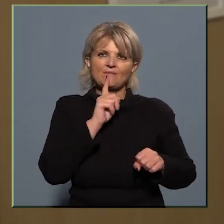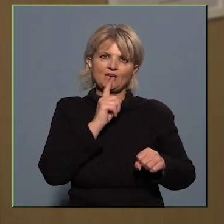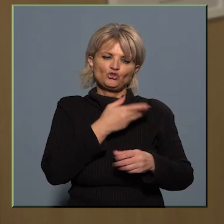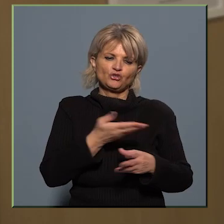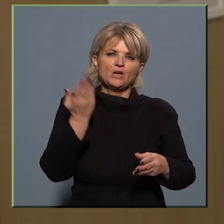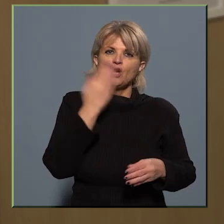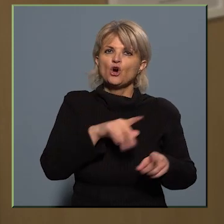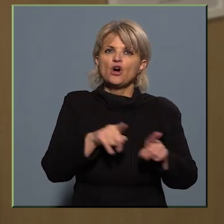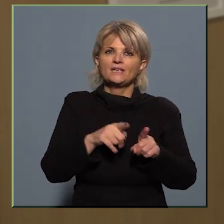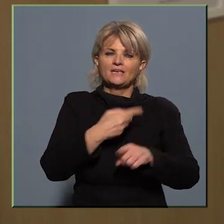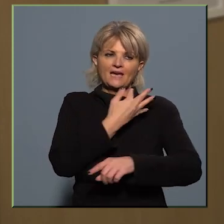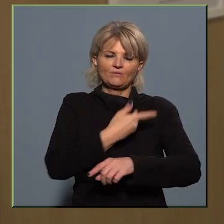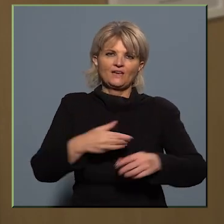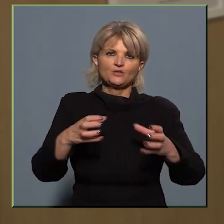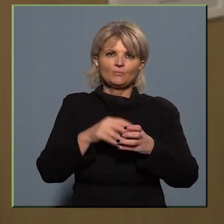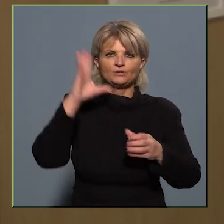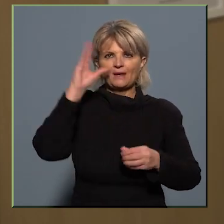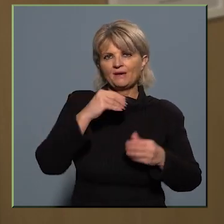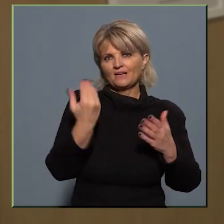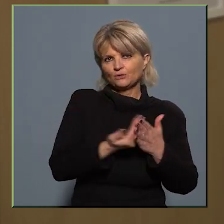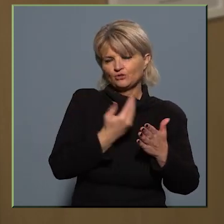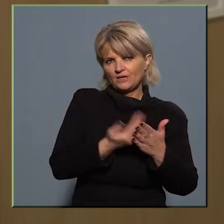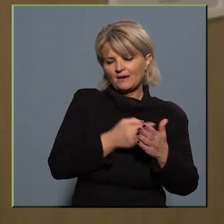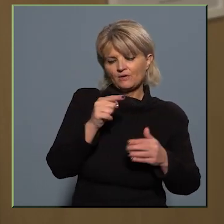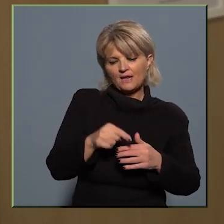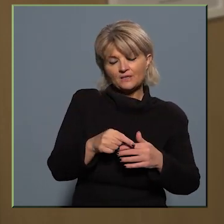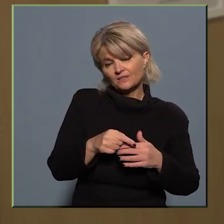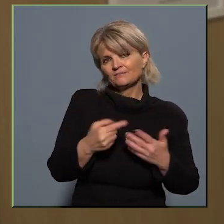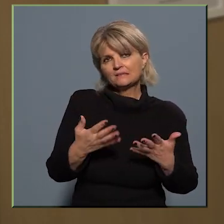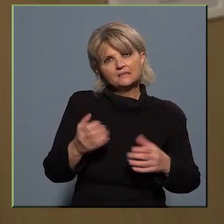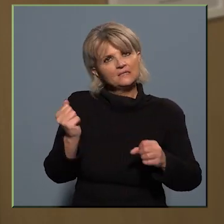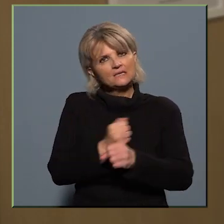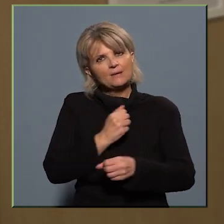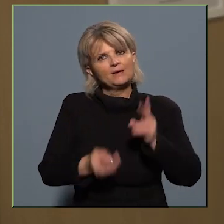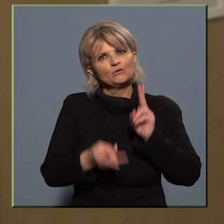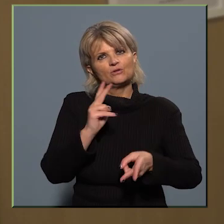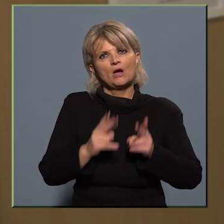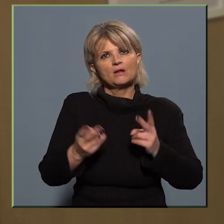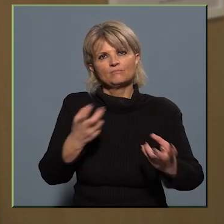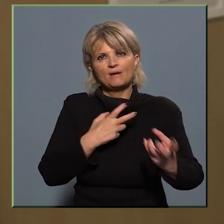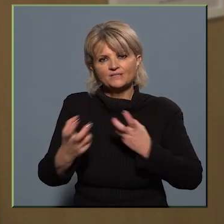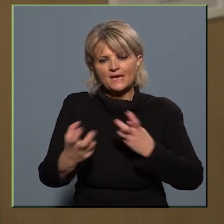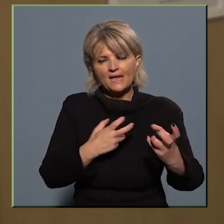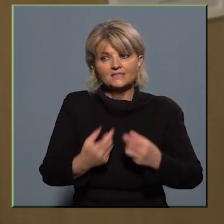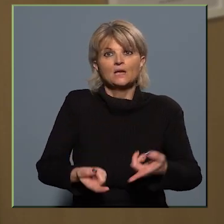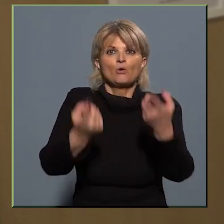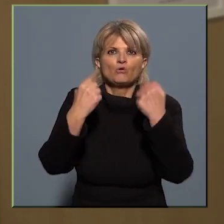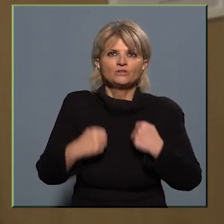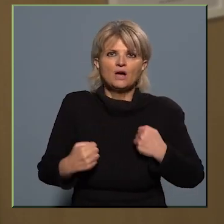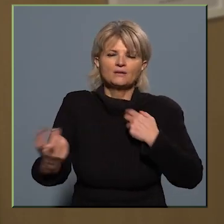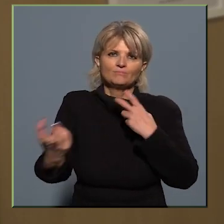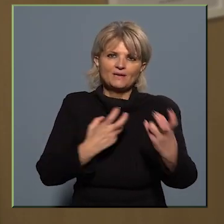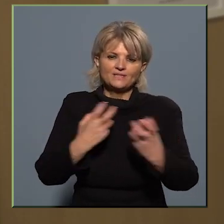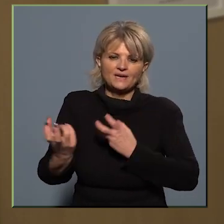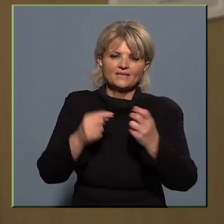ilyen vércsoportú embernek van szüksége vérre, az időnként egy nagyon komoly logisztikai kihívás, hogy ezt hogy lehet előkeríteni, vagy honnan lehet előteremteni,